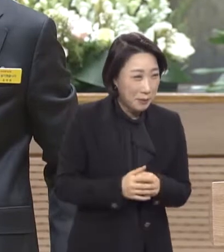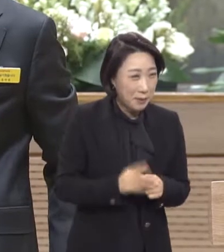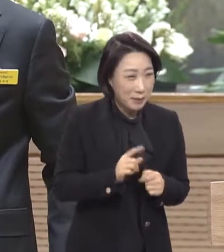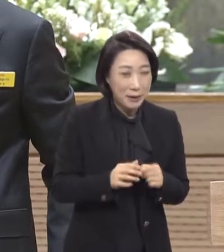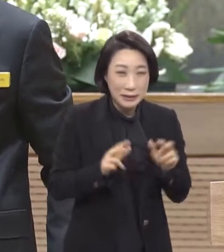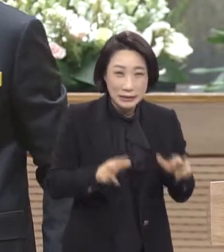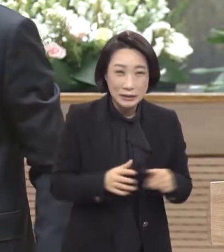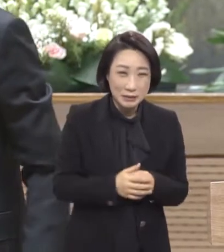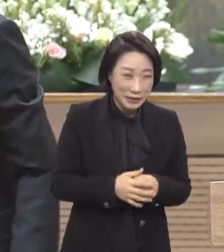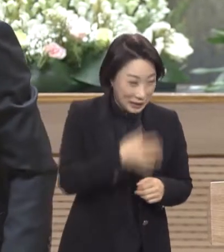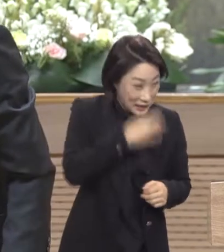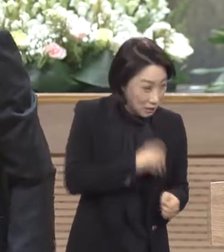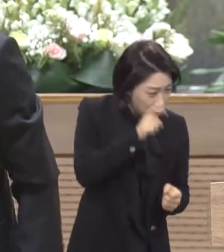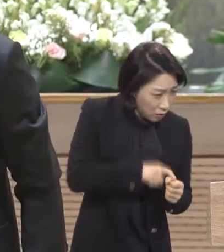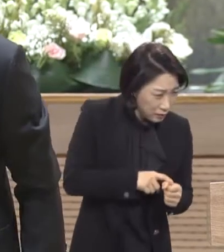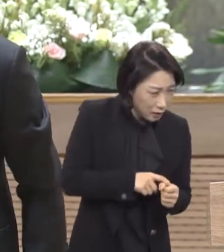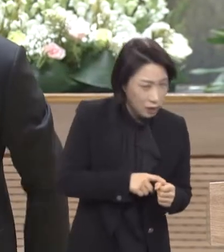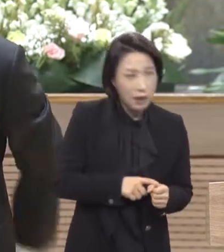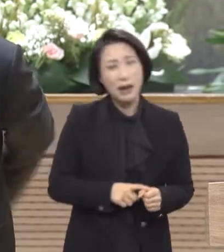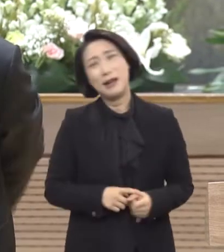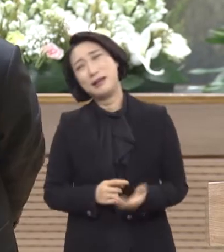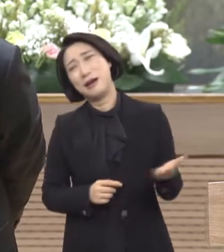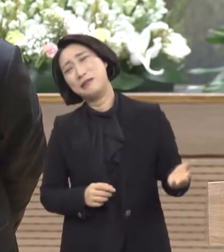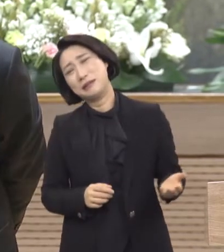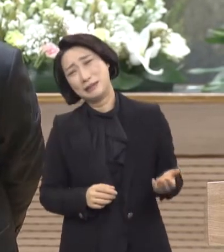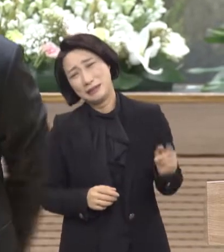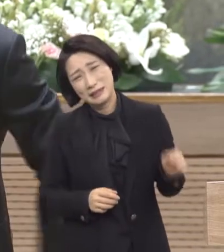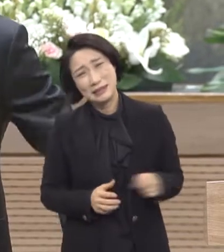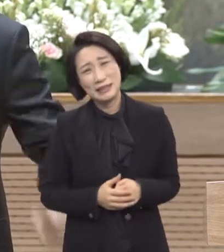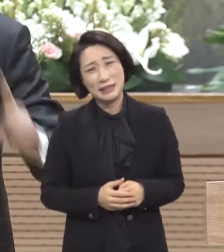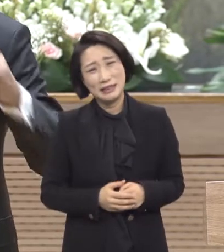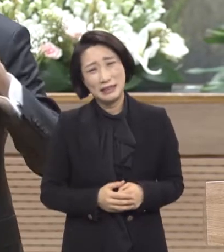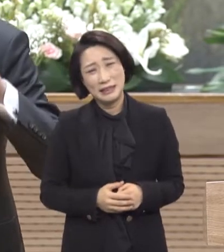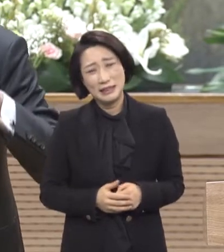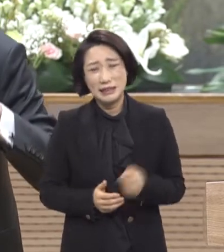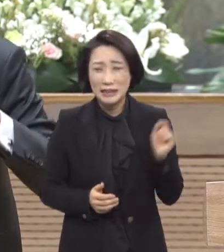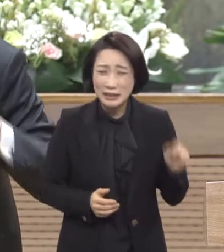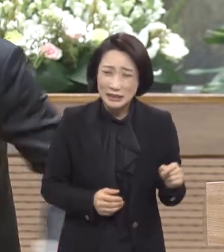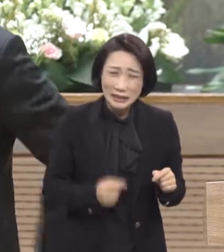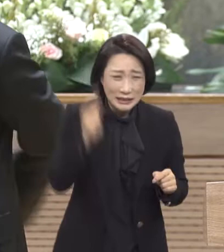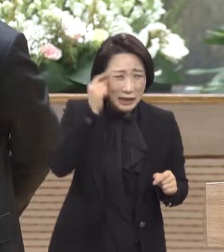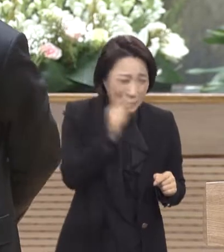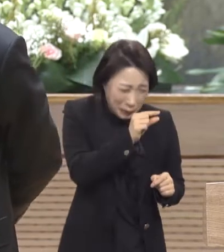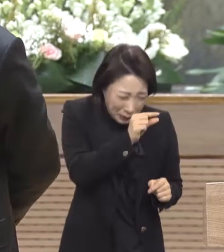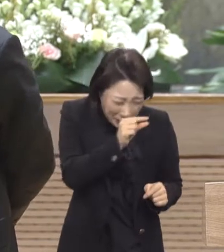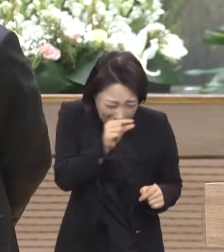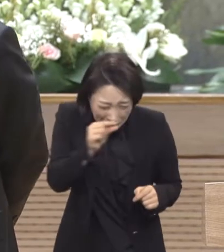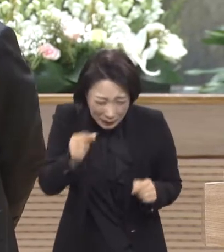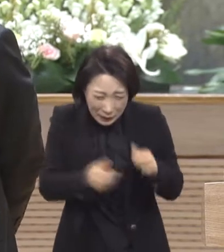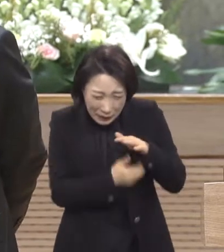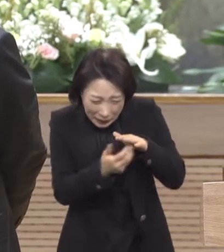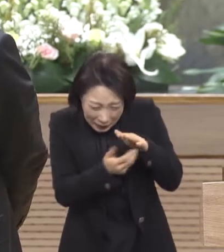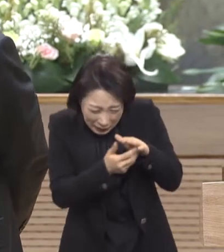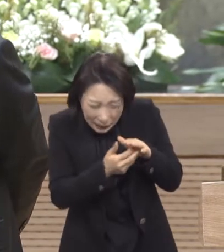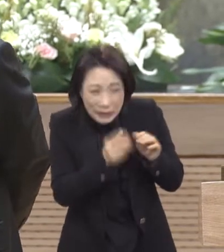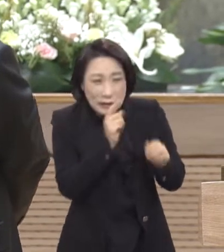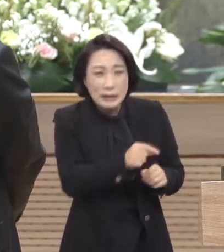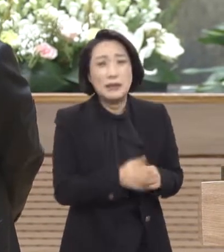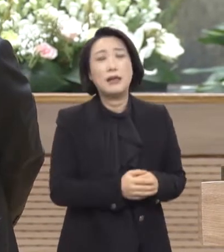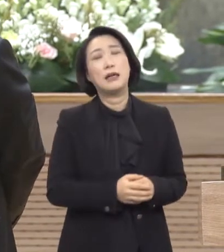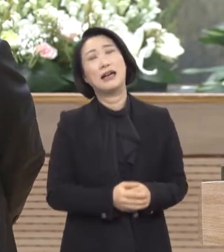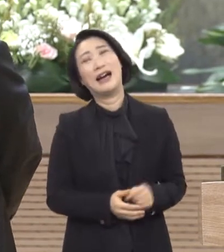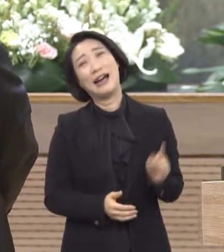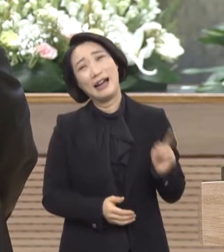문제 정말로 우리 따분한 문제를 벗어나보기 위해서 하는 그 야비하면서도 그 아주